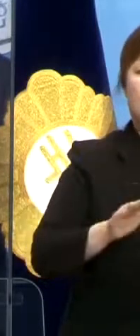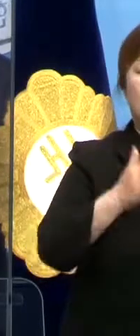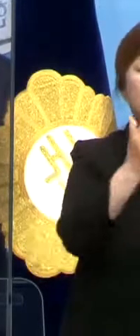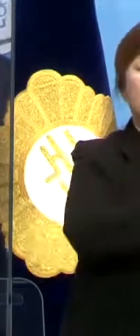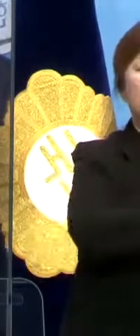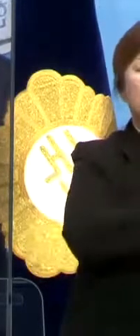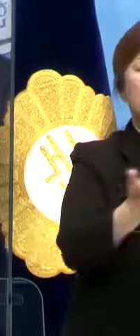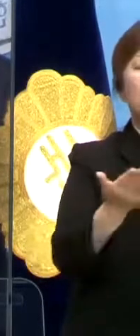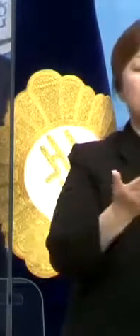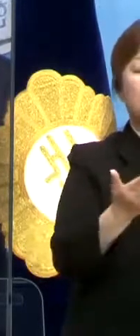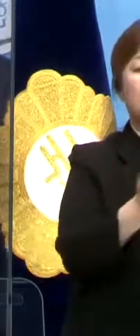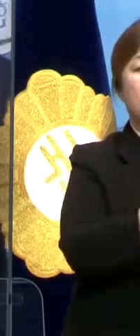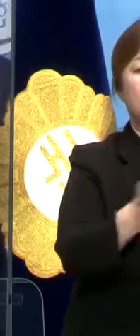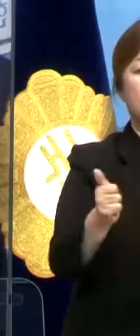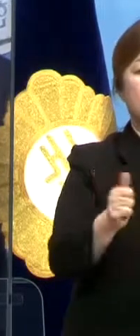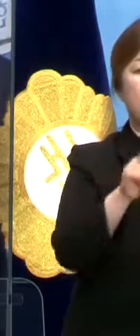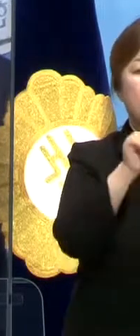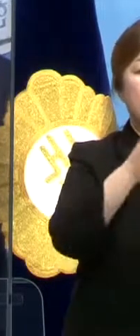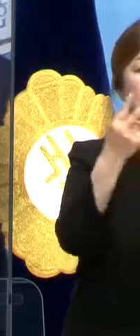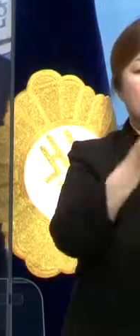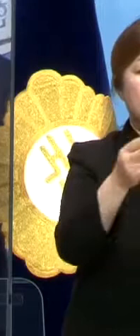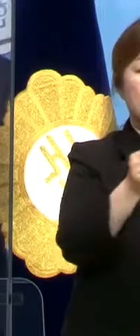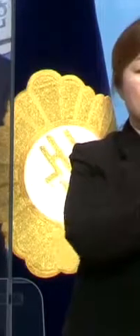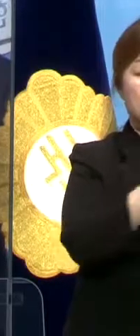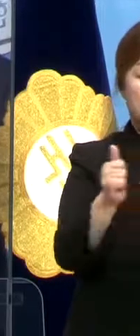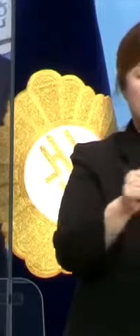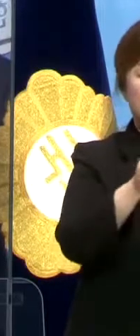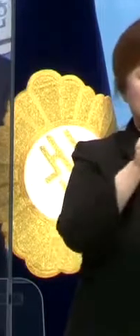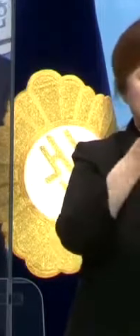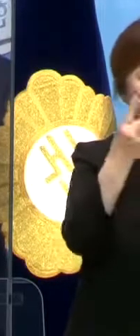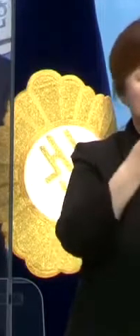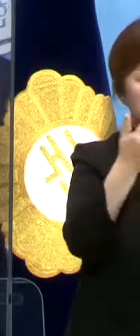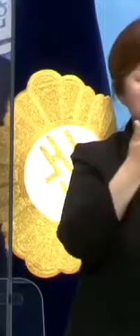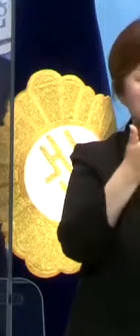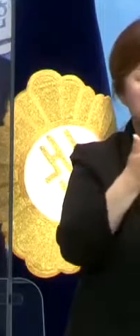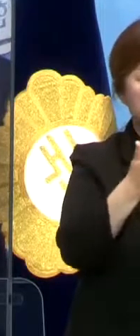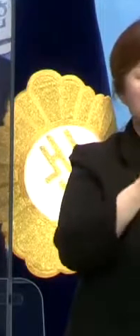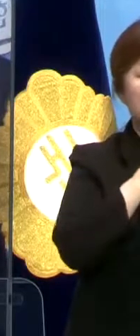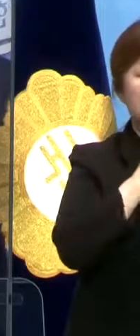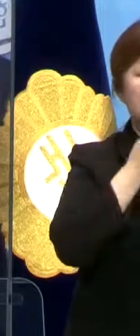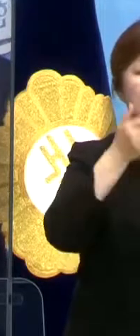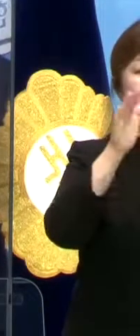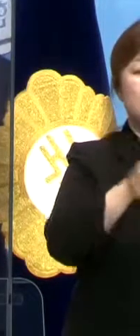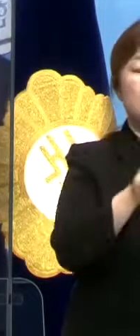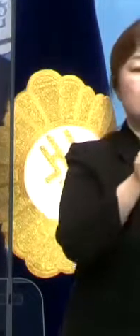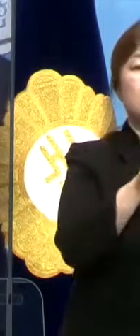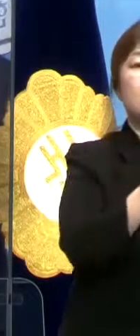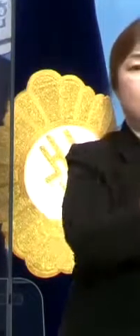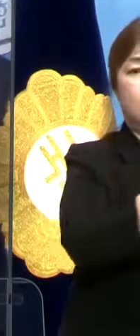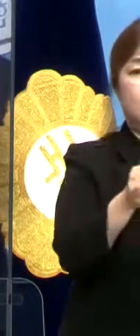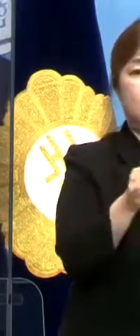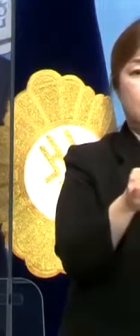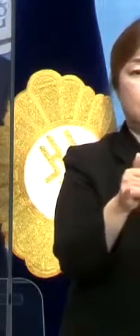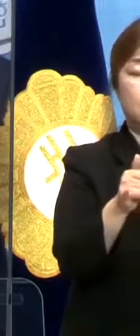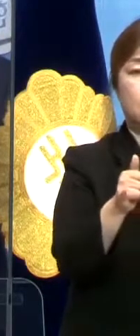분류 작업 하는 일만 2층 명 1만 7점 이라고 하기도 합니다 이 사람들은